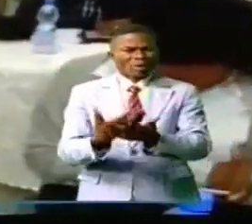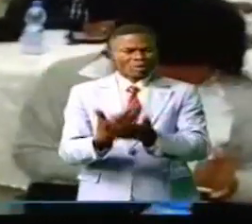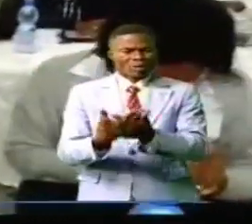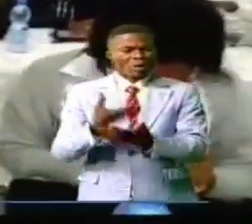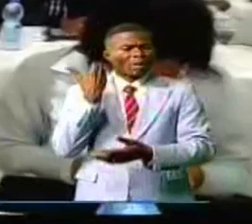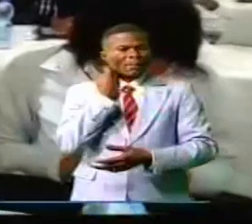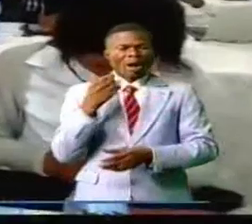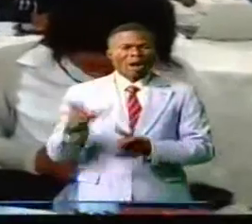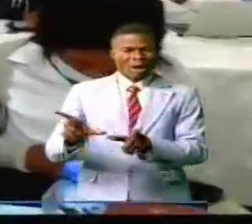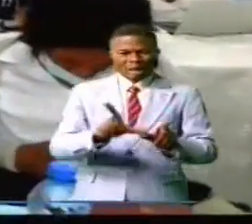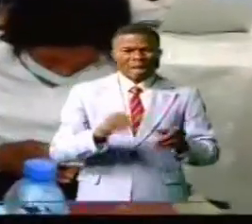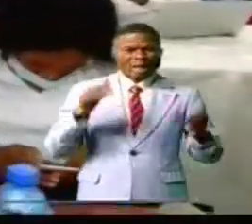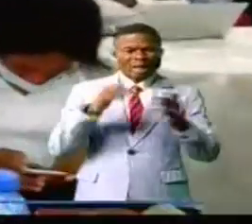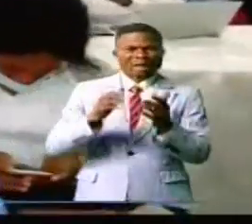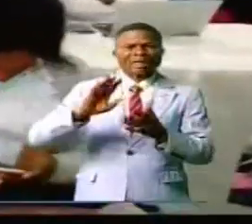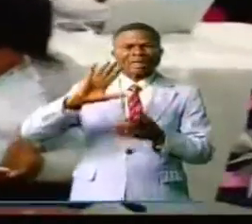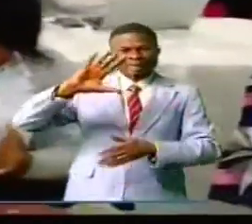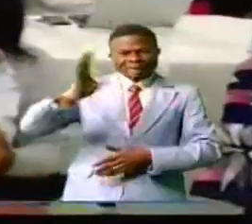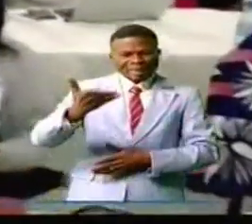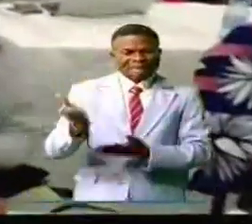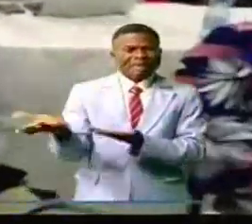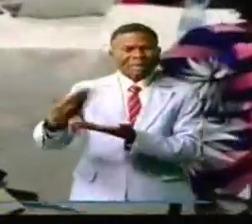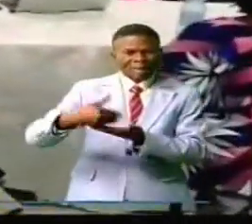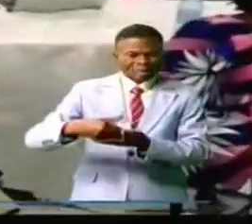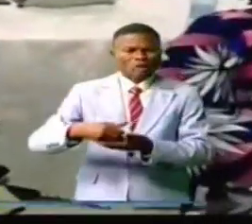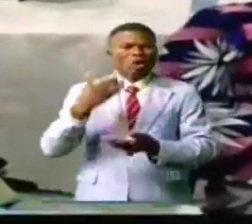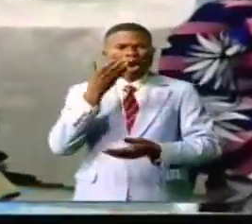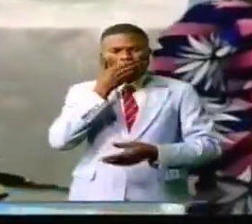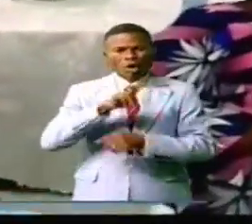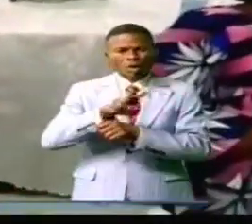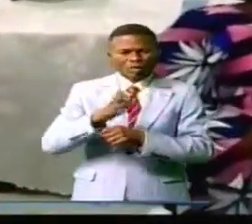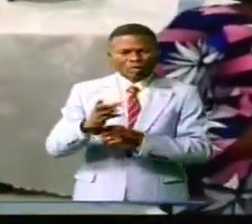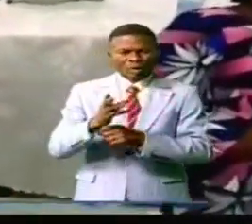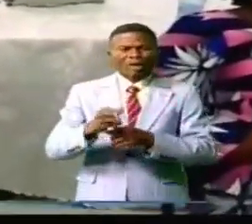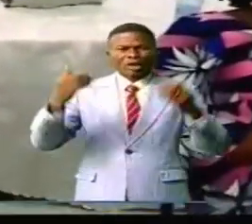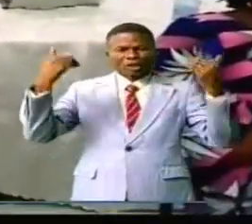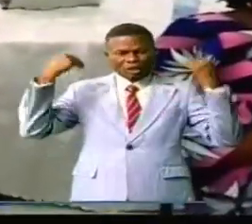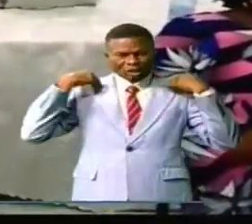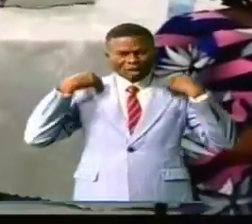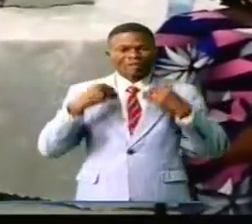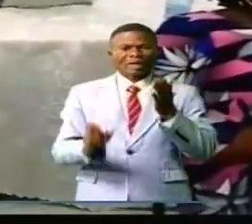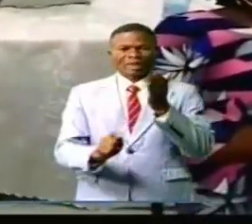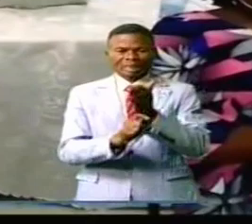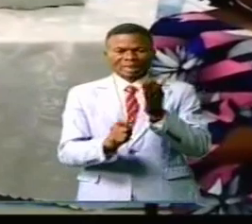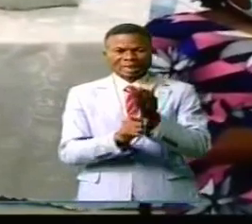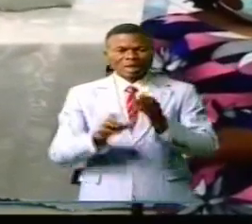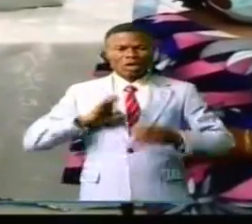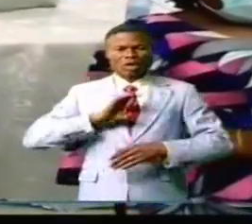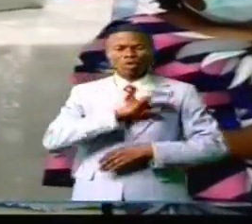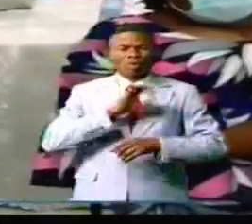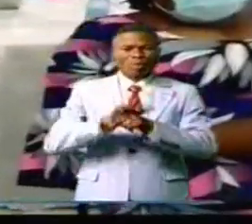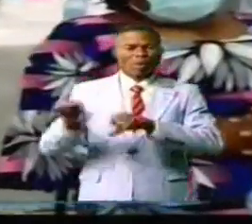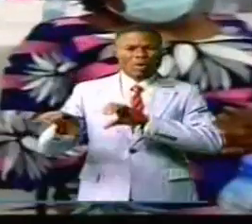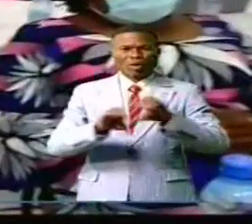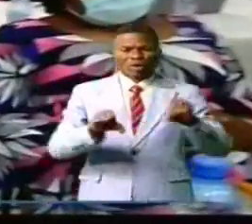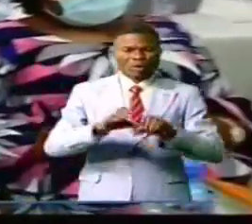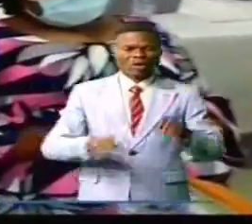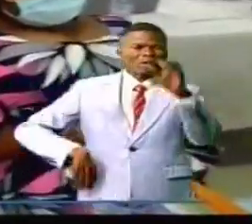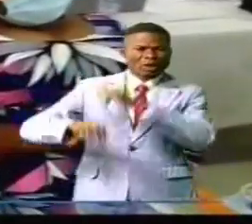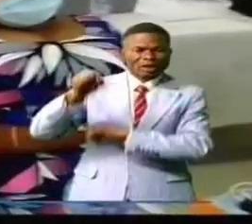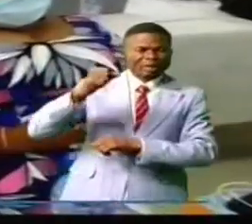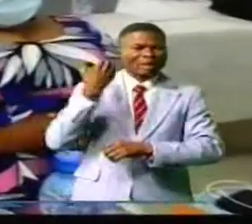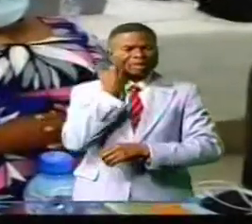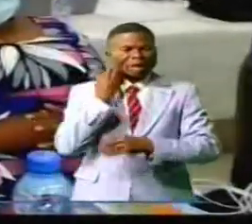serait une menace d'une cinquième vague pour le pays, le coordonnateur du secrétariat technique du comité multisectoriel de la riposte